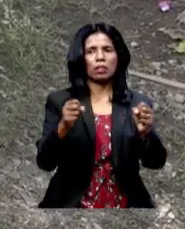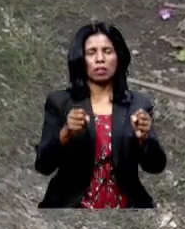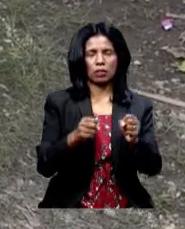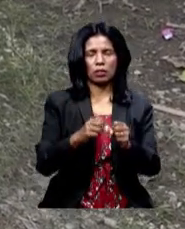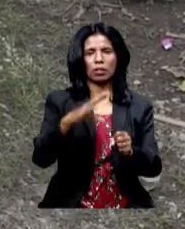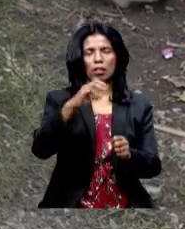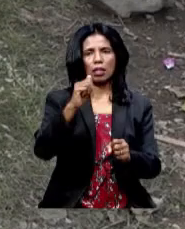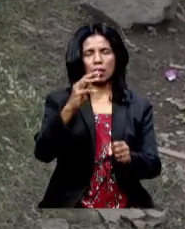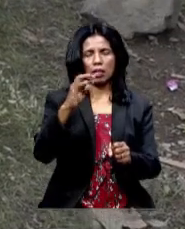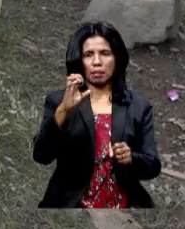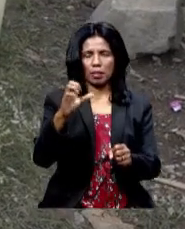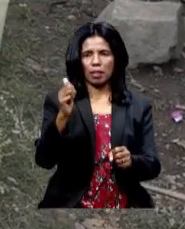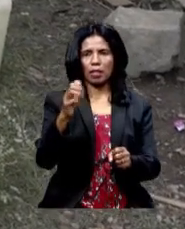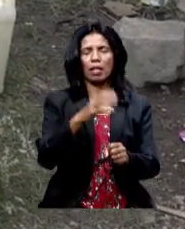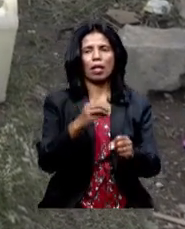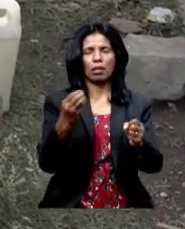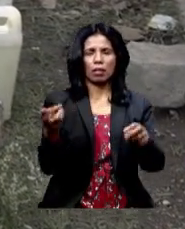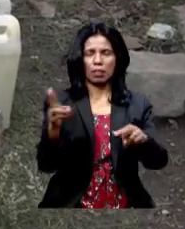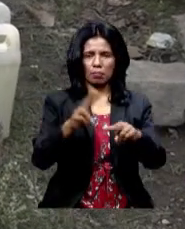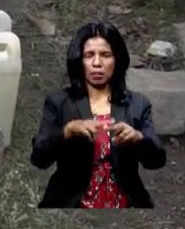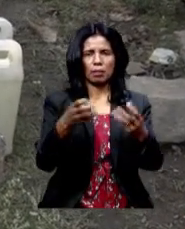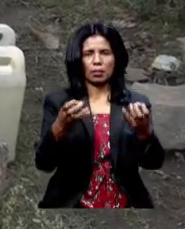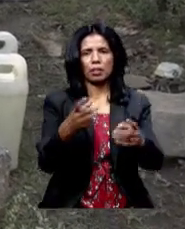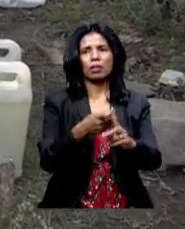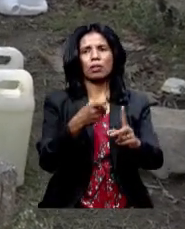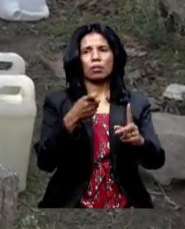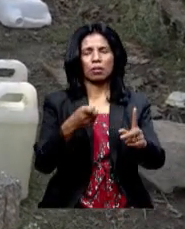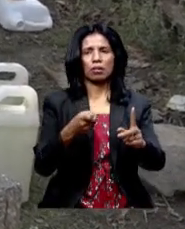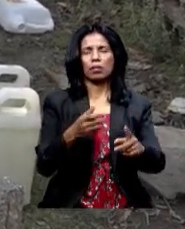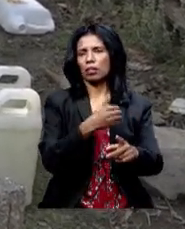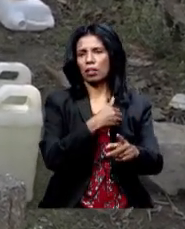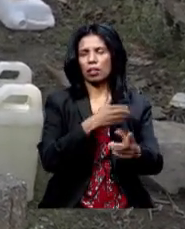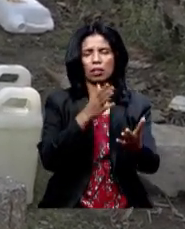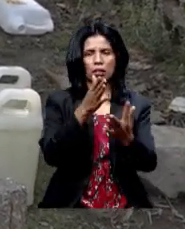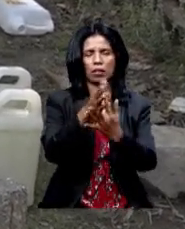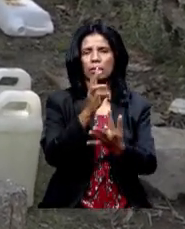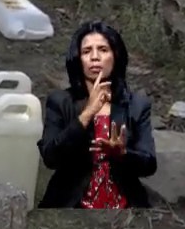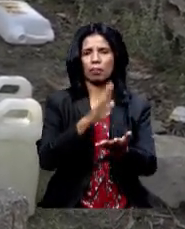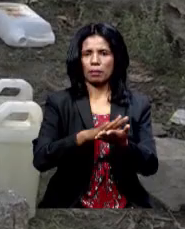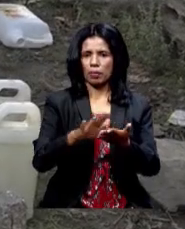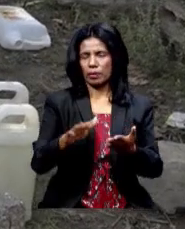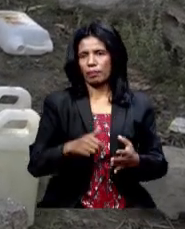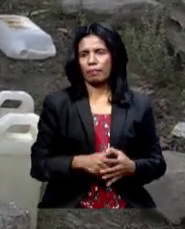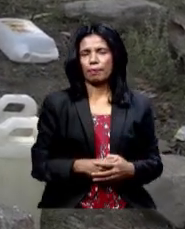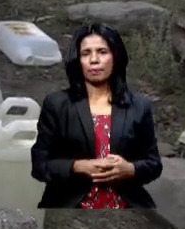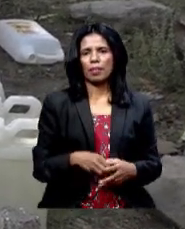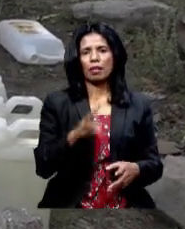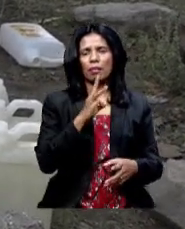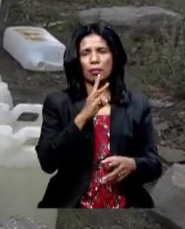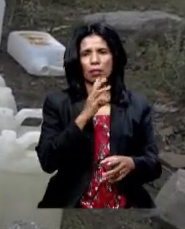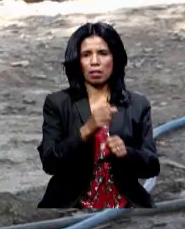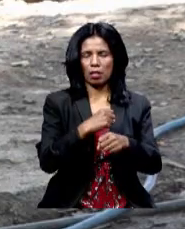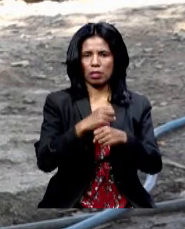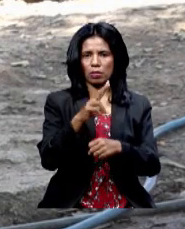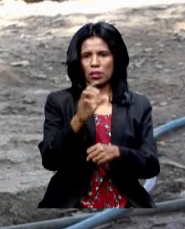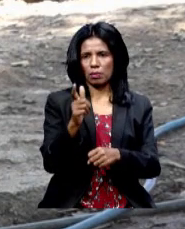kamea dedaung ne, aumenta barakona no mayoria sedauk asesu babe mos. Bene halu kasi ya